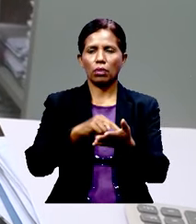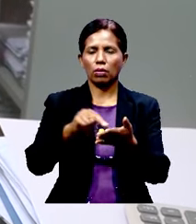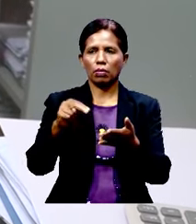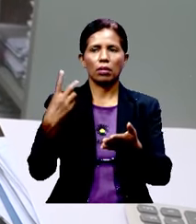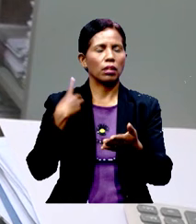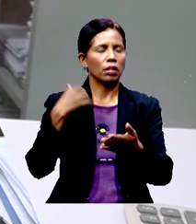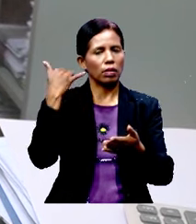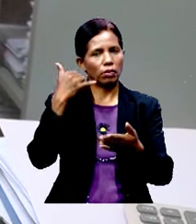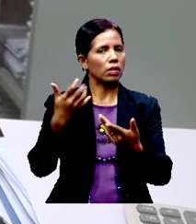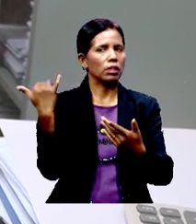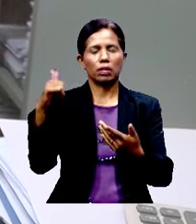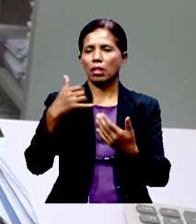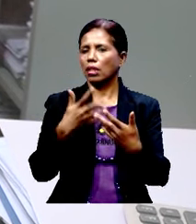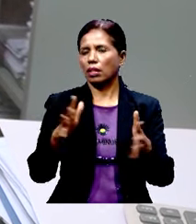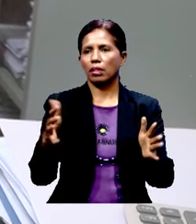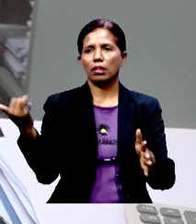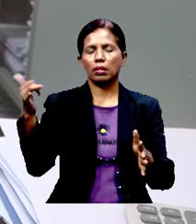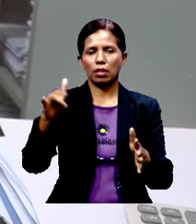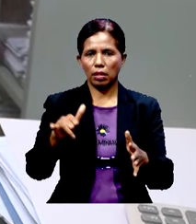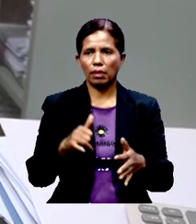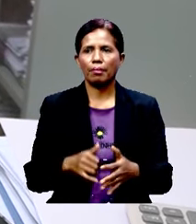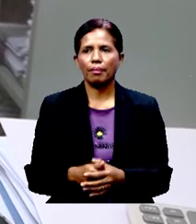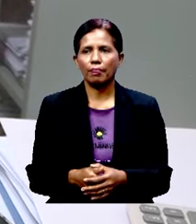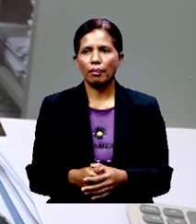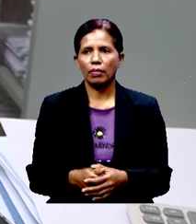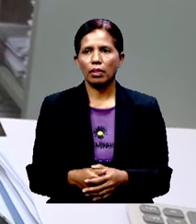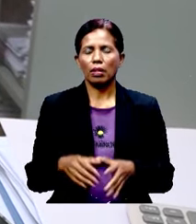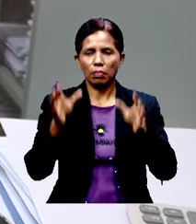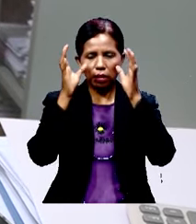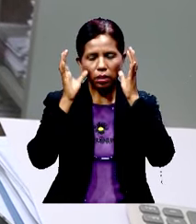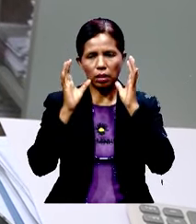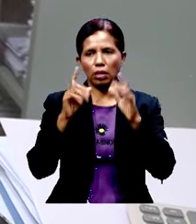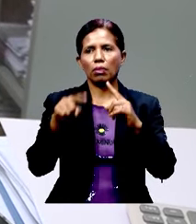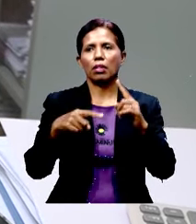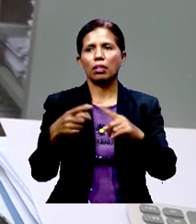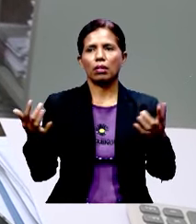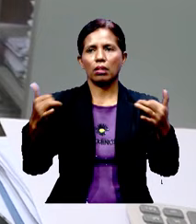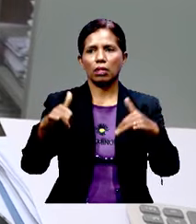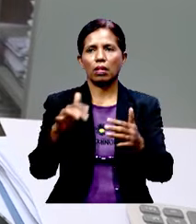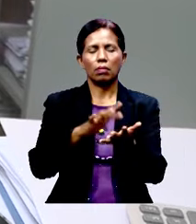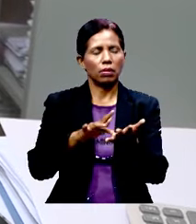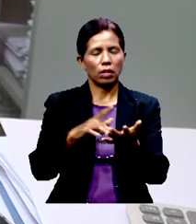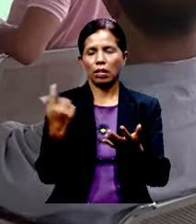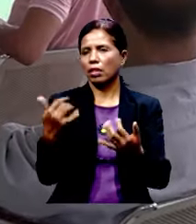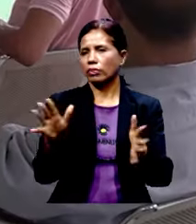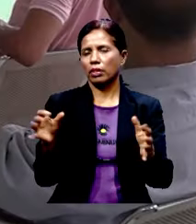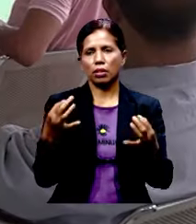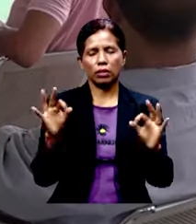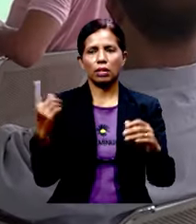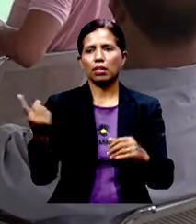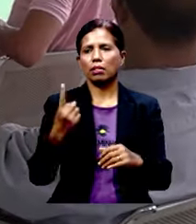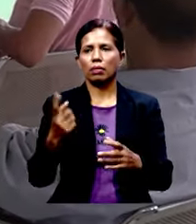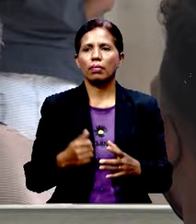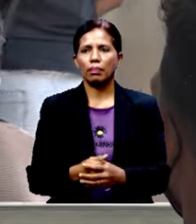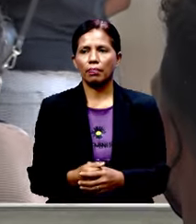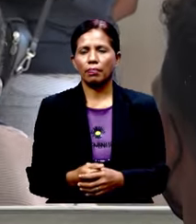sira lai hetena. I sira mos dalabarak sira kecewa. Tambah wa hira sira mai fale emor tetap lai hana fate. Bela solusiona